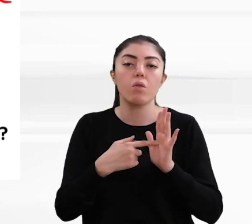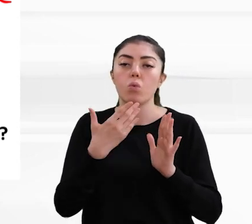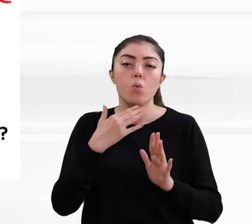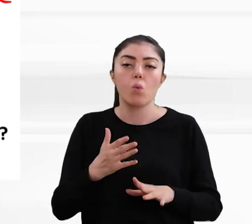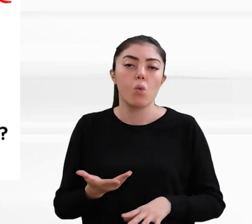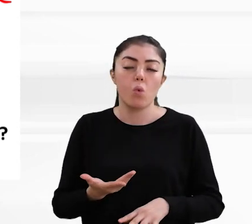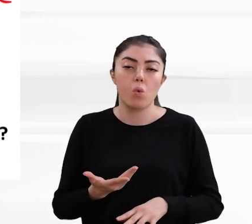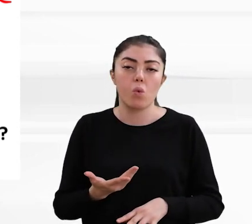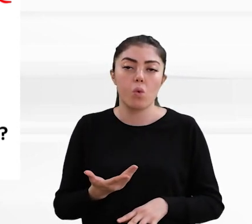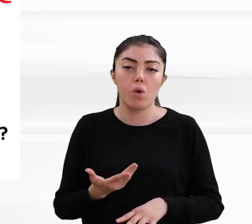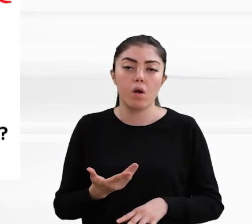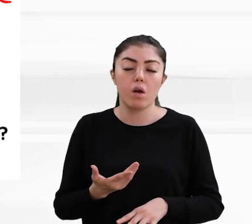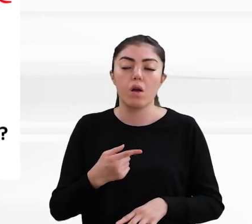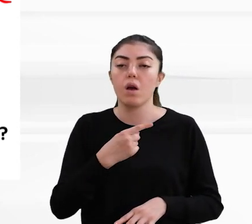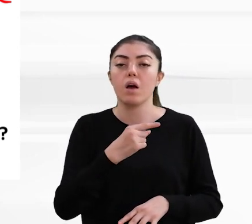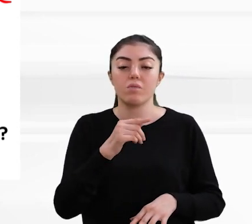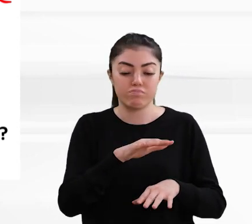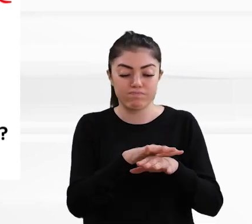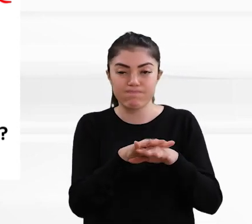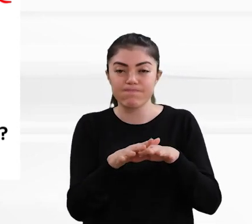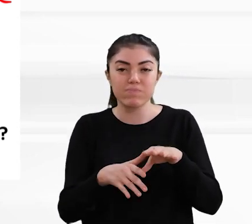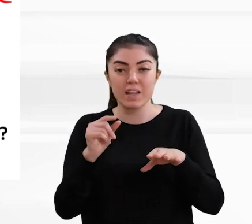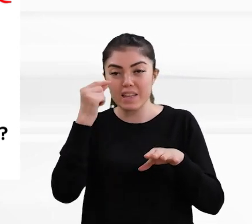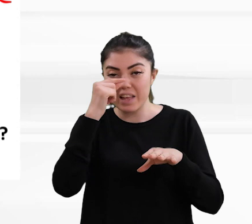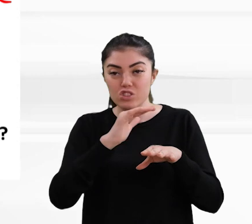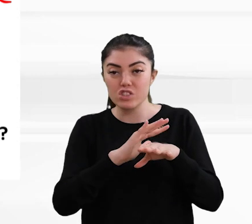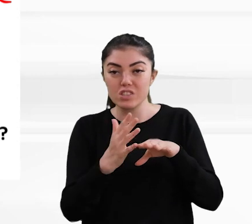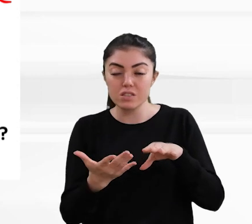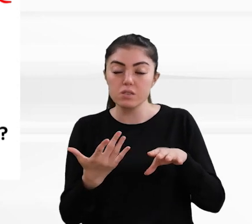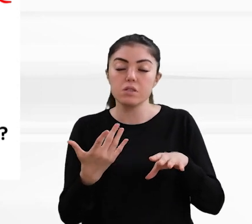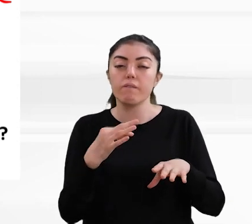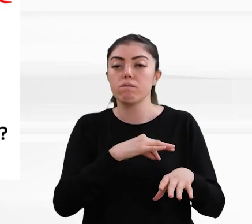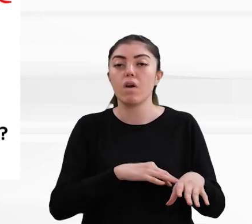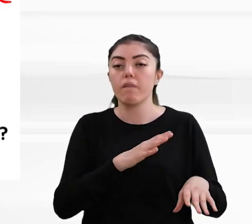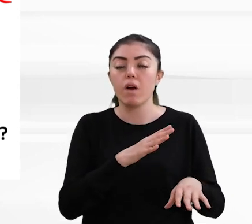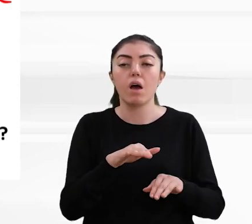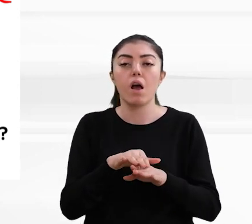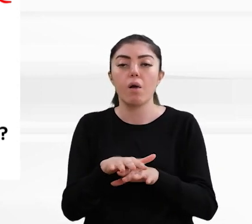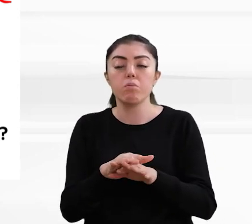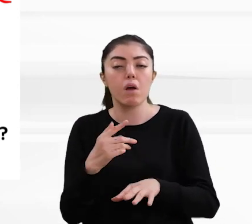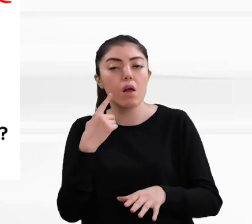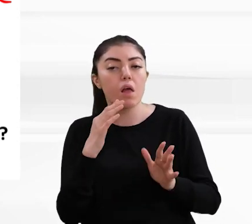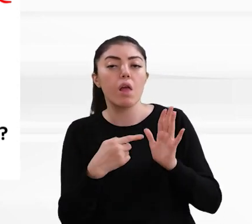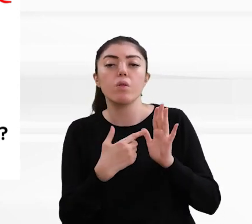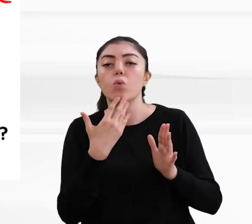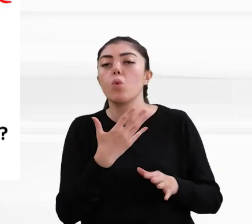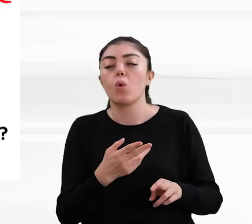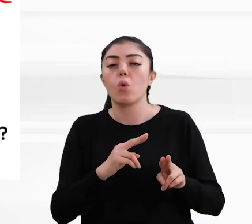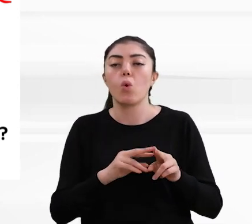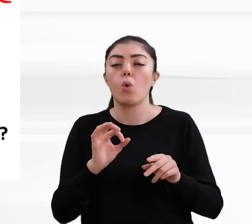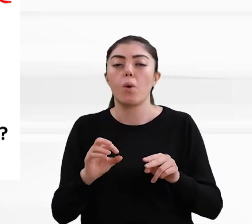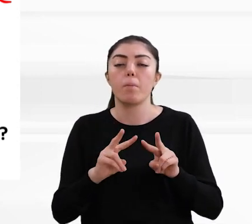yüklenmez bakın yosunların faydası varken Kaplumbağalar bundan etkilenmiyor artı sıfır bunu da biz kommensalizm